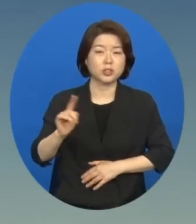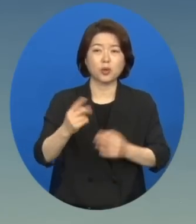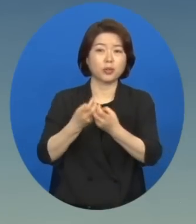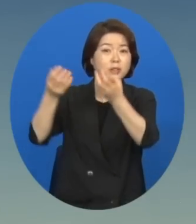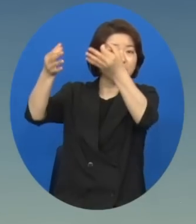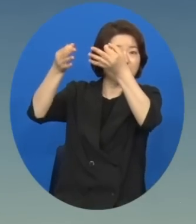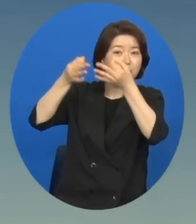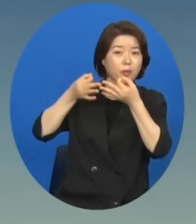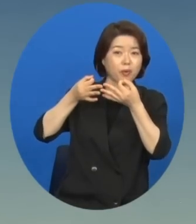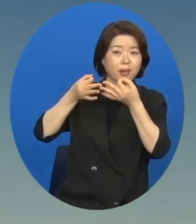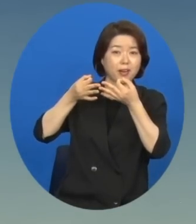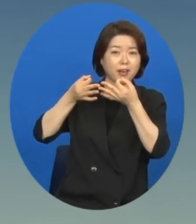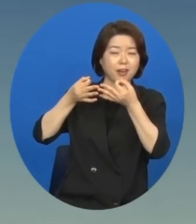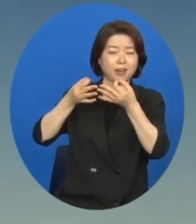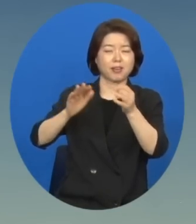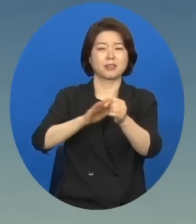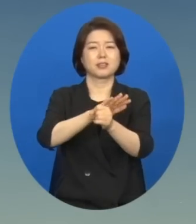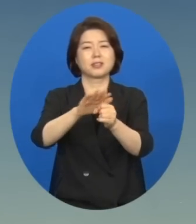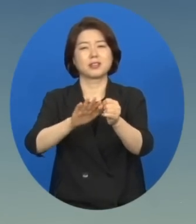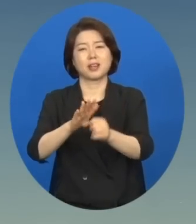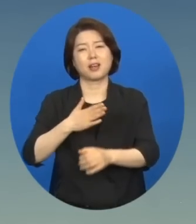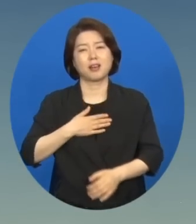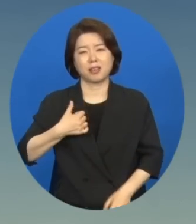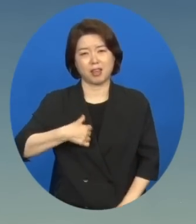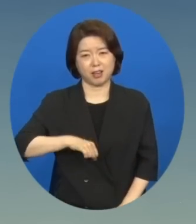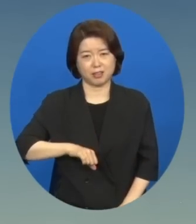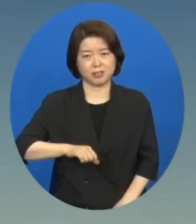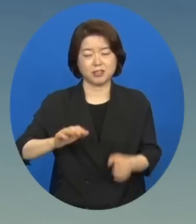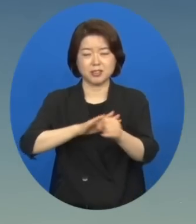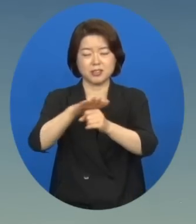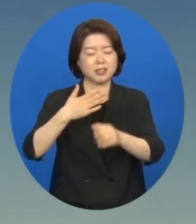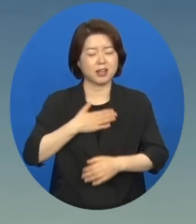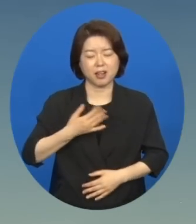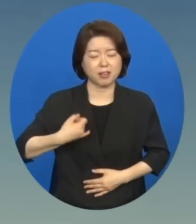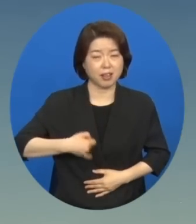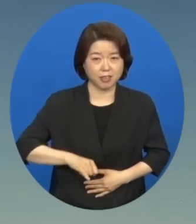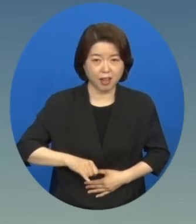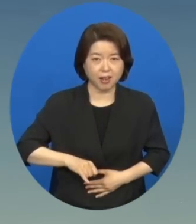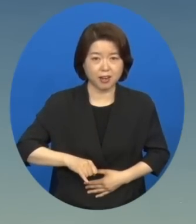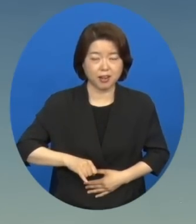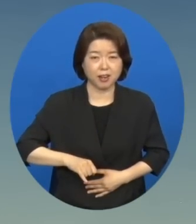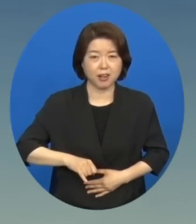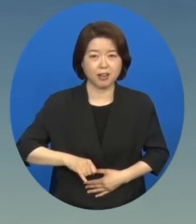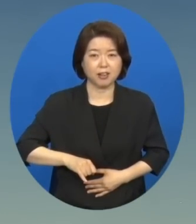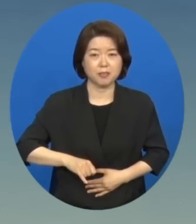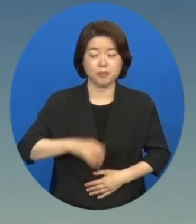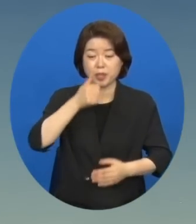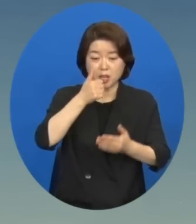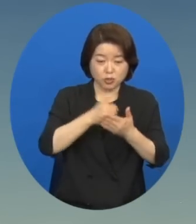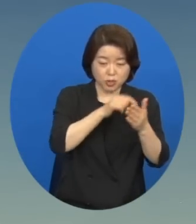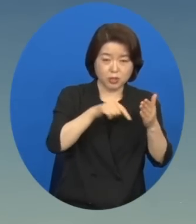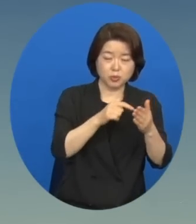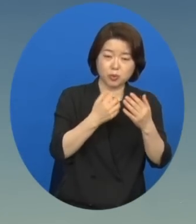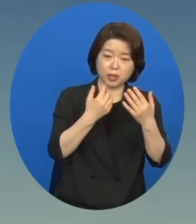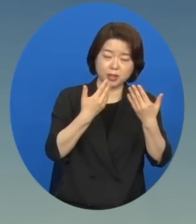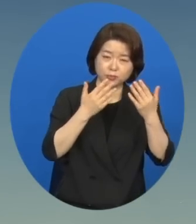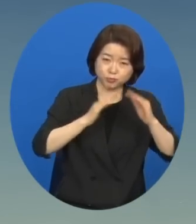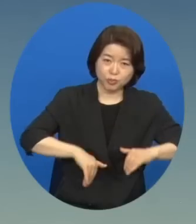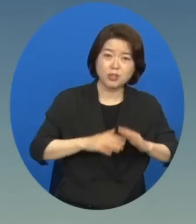바라보실까요? 사랑하는 내 아들, 사랑하는 내 딸. 죄 가운데 무너진 분